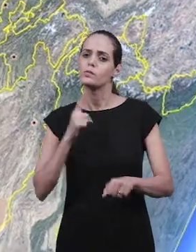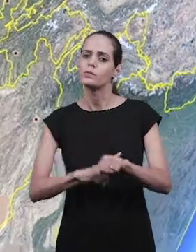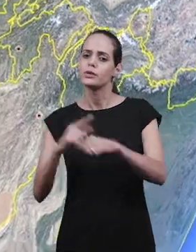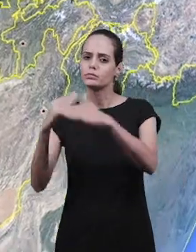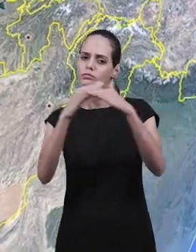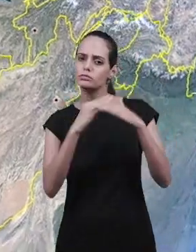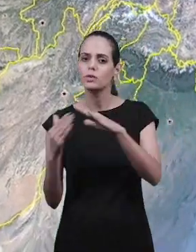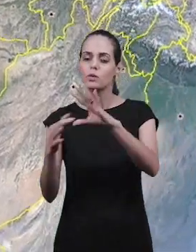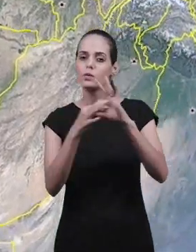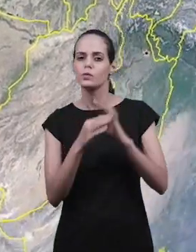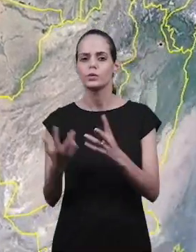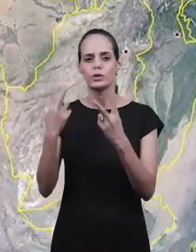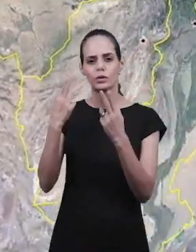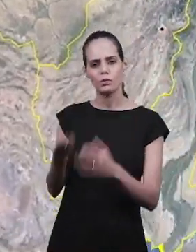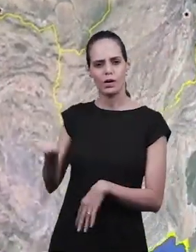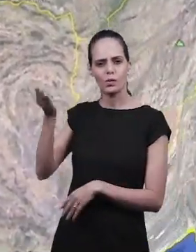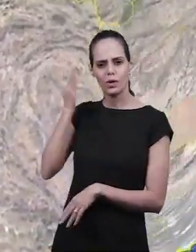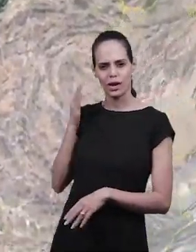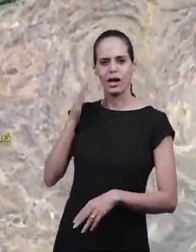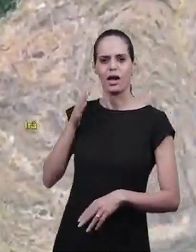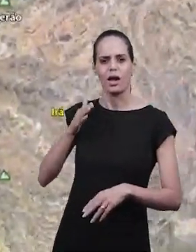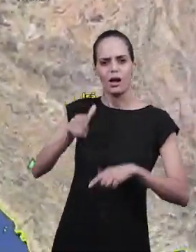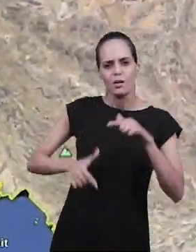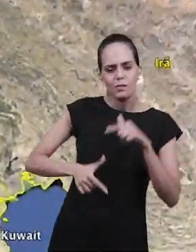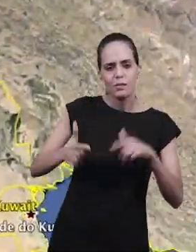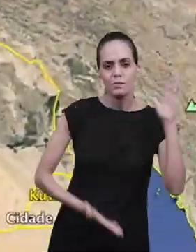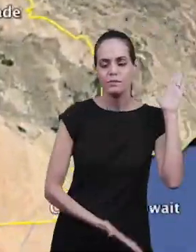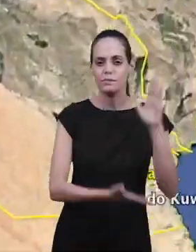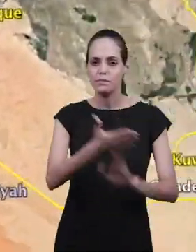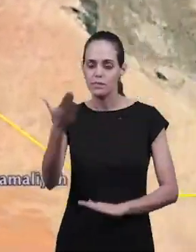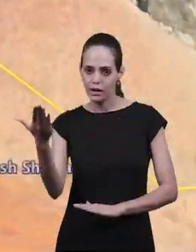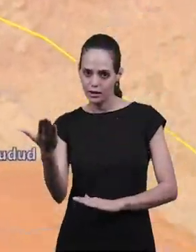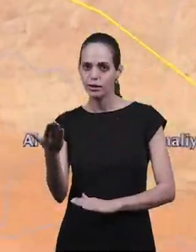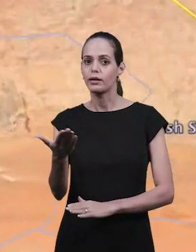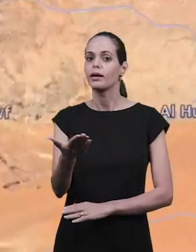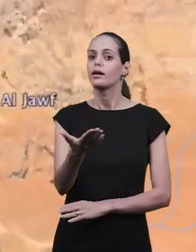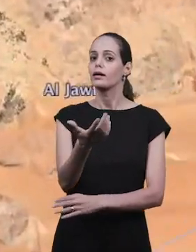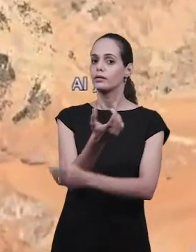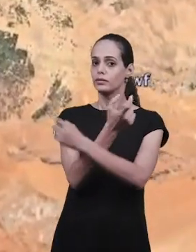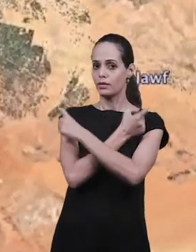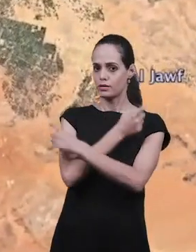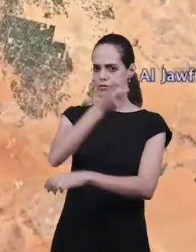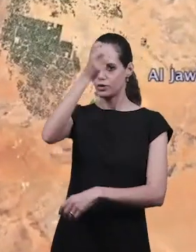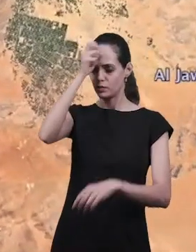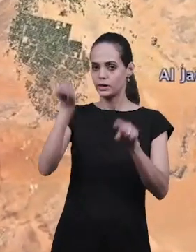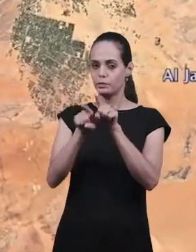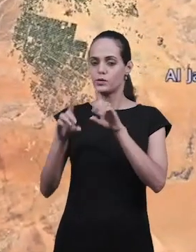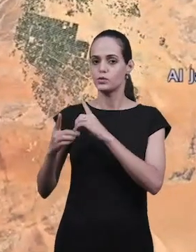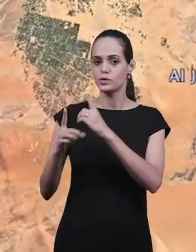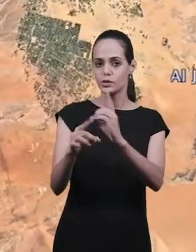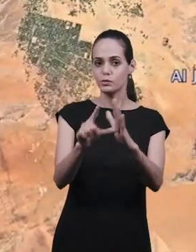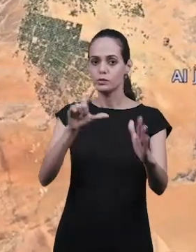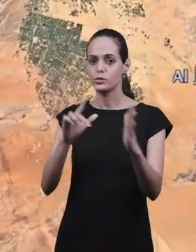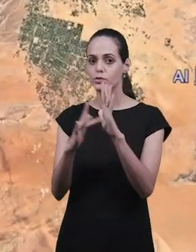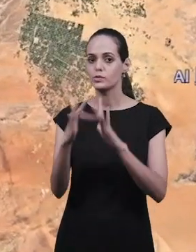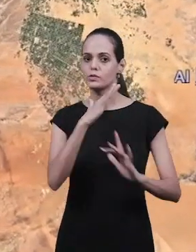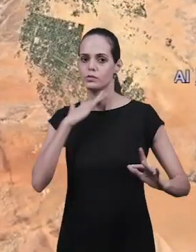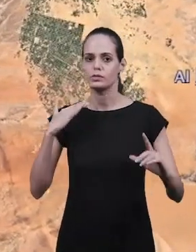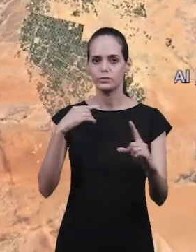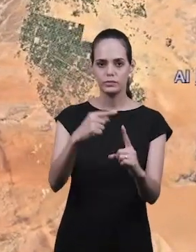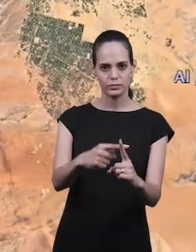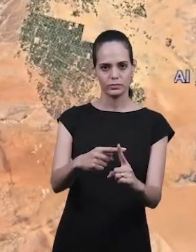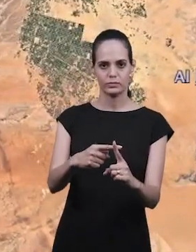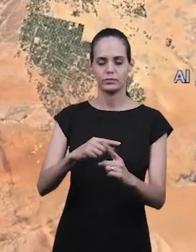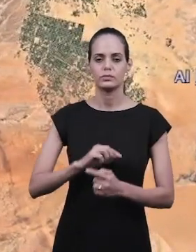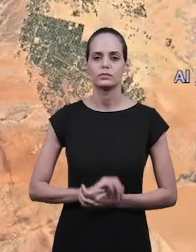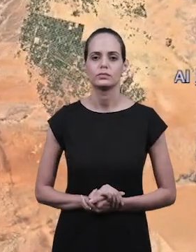moment d'unité et de communion, comme l'ont vécu les Hébreux à leur sortie d'Égypte et les disciples avec le Seigneur Jésus à la veille